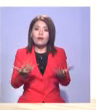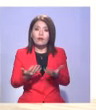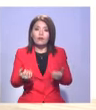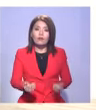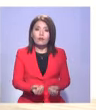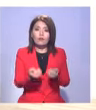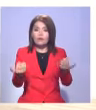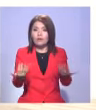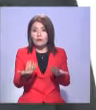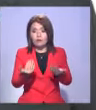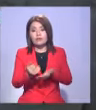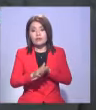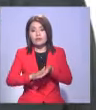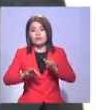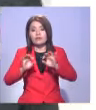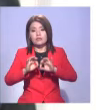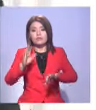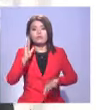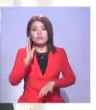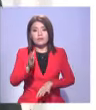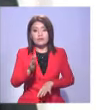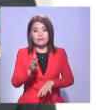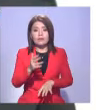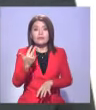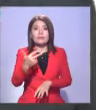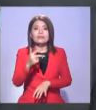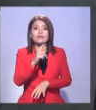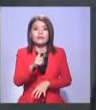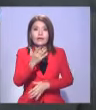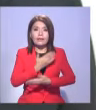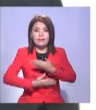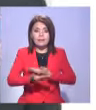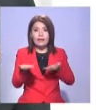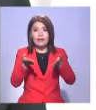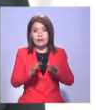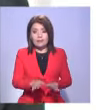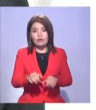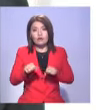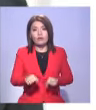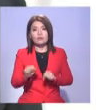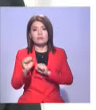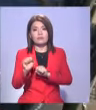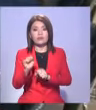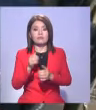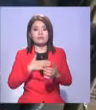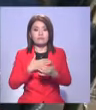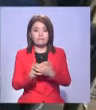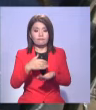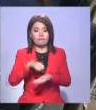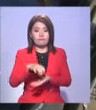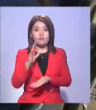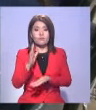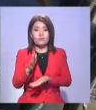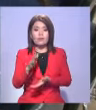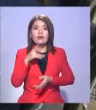қолдау көрсетіп, уәде бердік. 30 жаңағы мүгедектеріміз қалған, солардың құқығын қорғауға біз атсалысамыз.